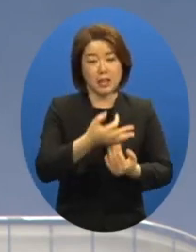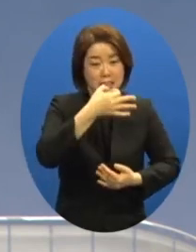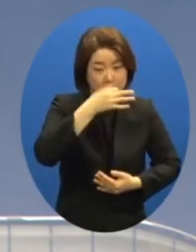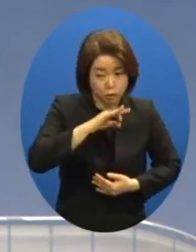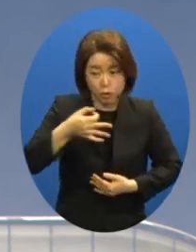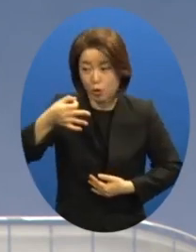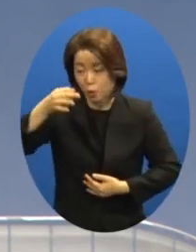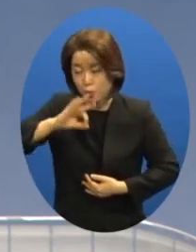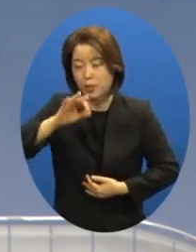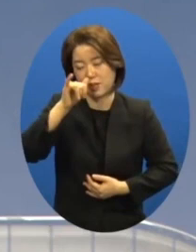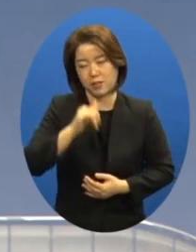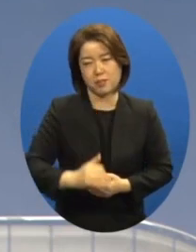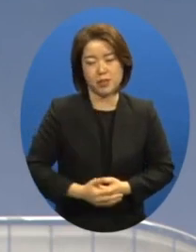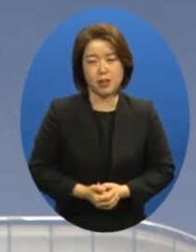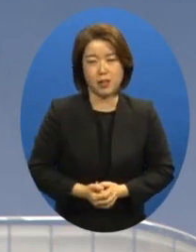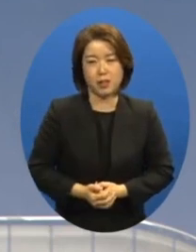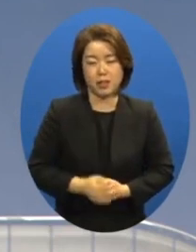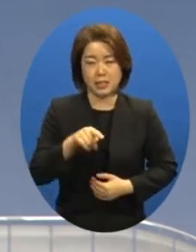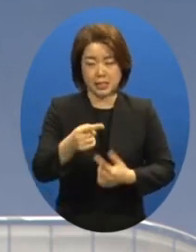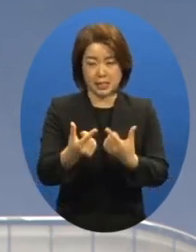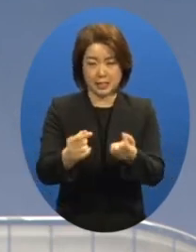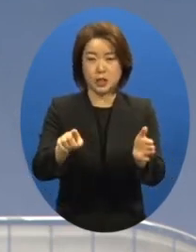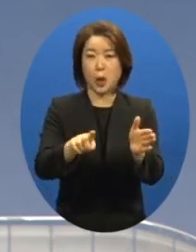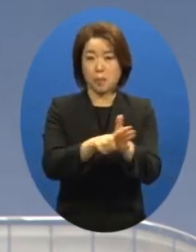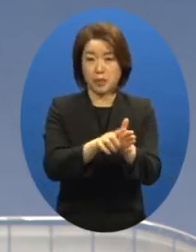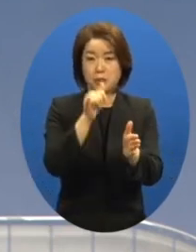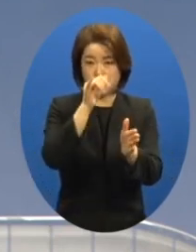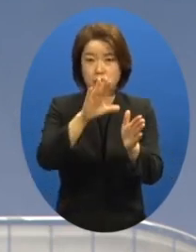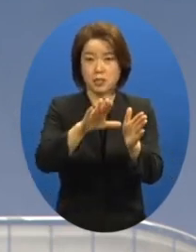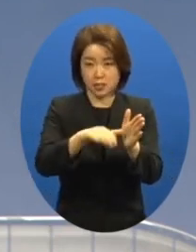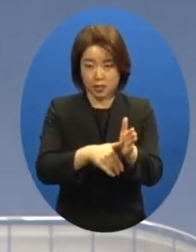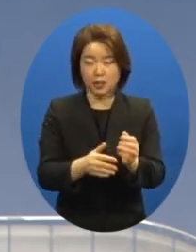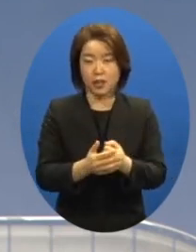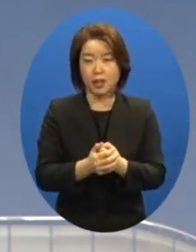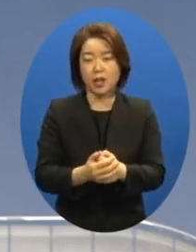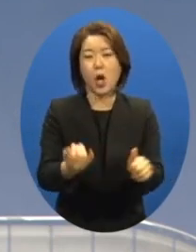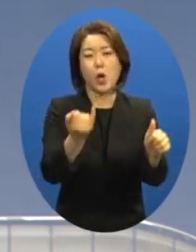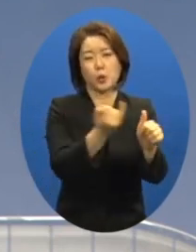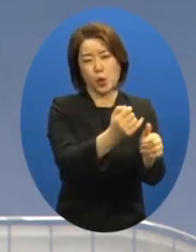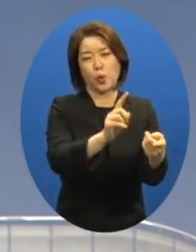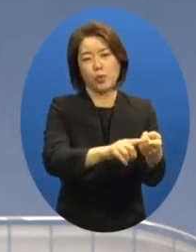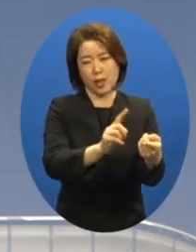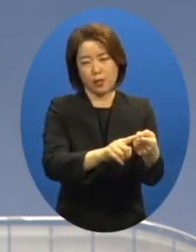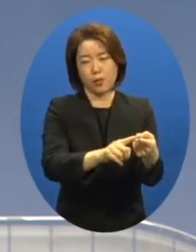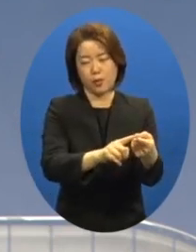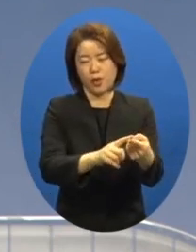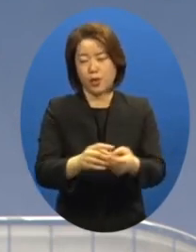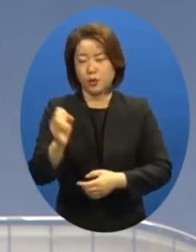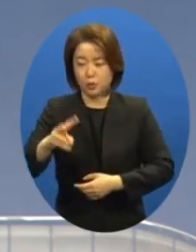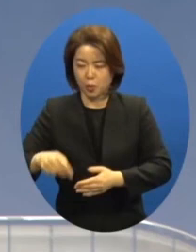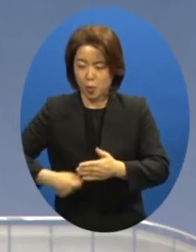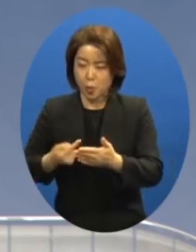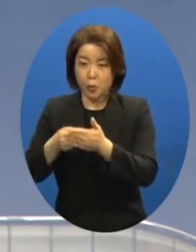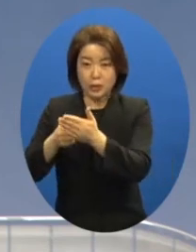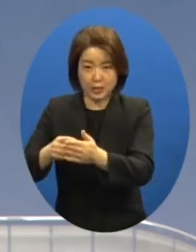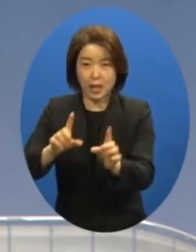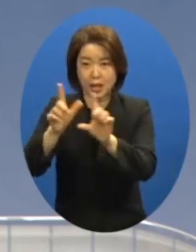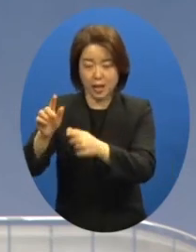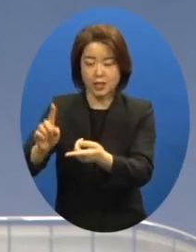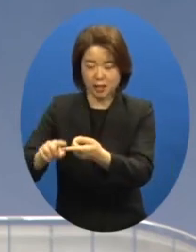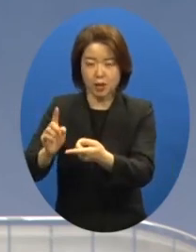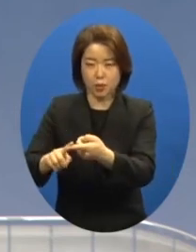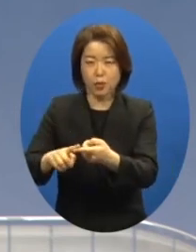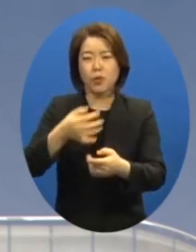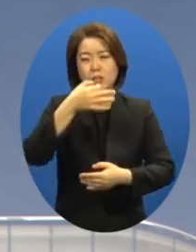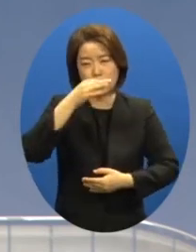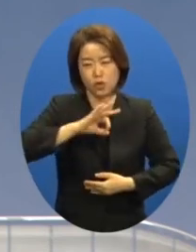것입니다 그런 믿음이 있을 때 결혼은 결혼 대로 유익하고 독신으로 사는 건 독신으로 사는